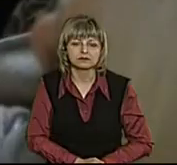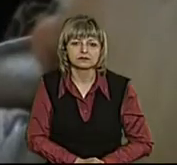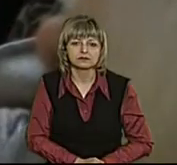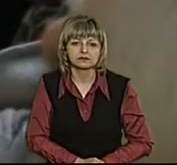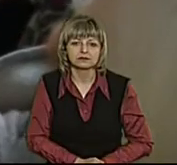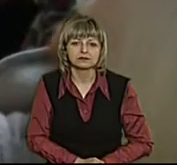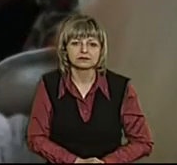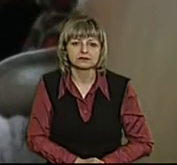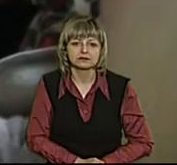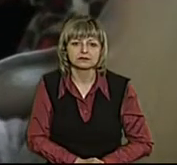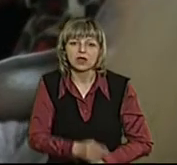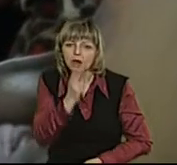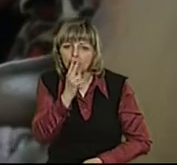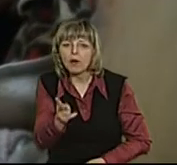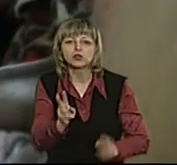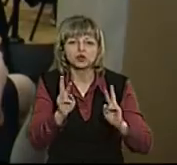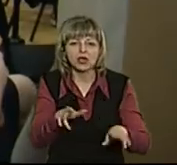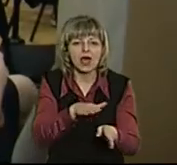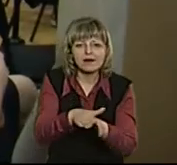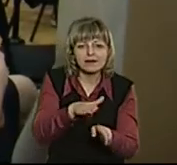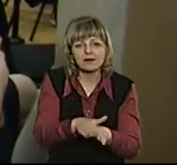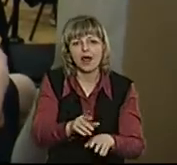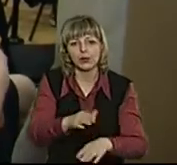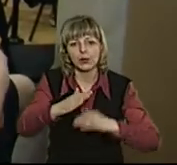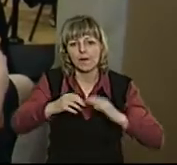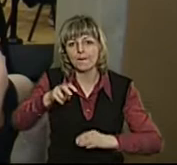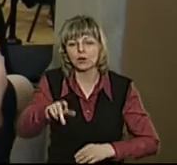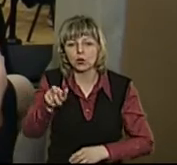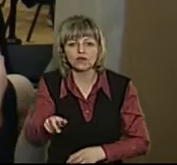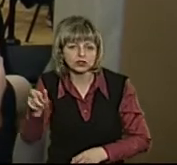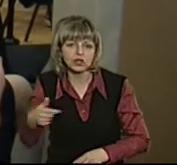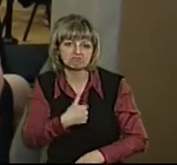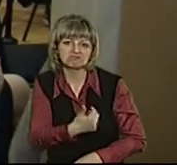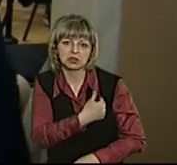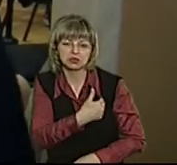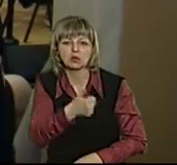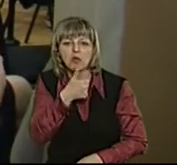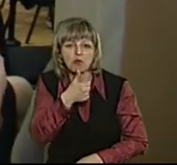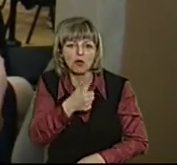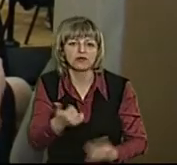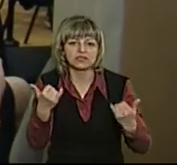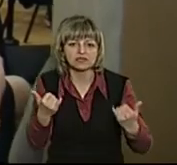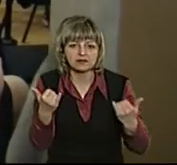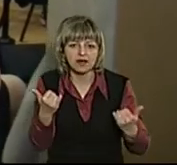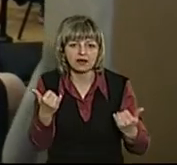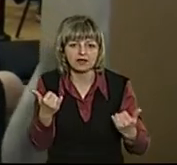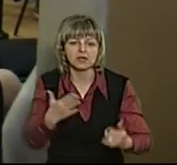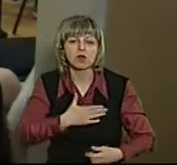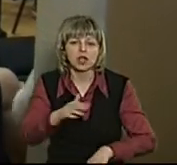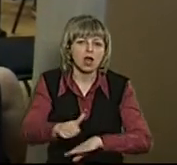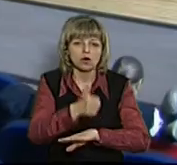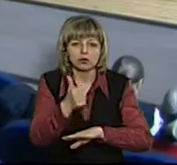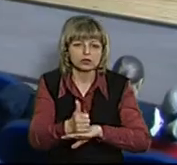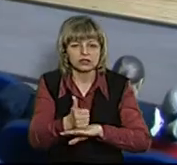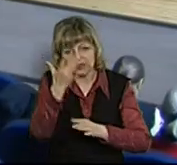В ютубі побачив, як грають професіонали, мені захотілося спробувати. І зараз це, можна сказати, моя основна